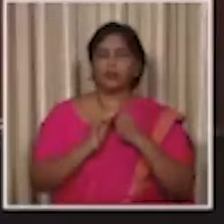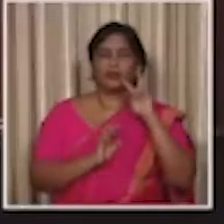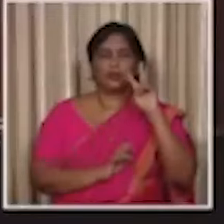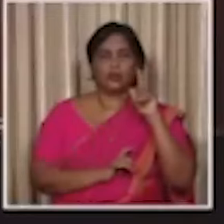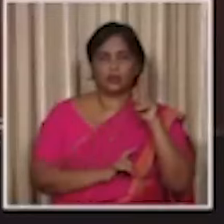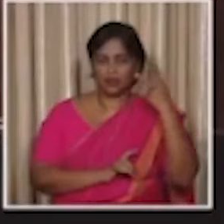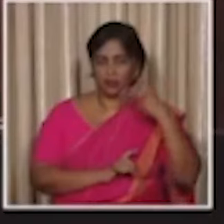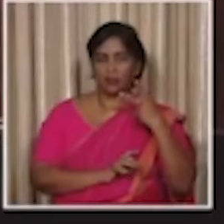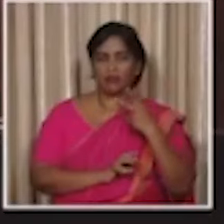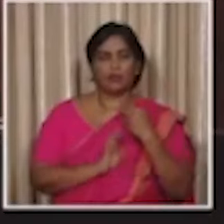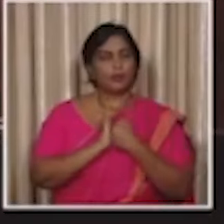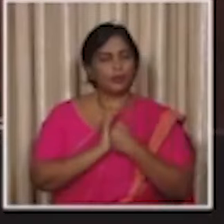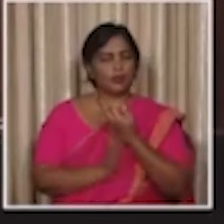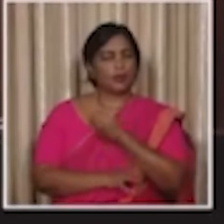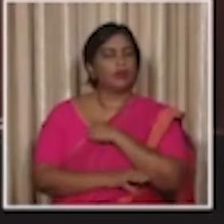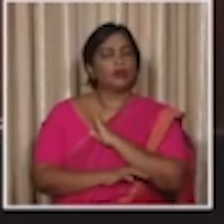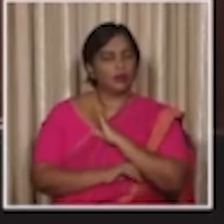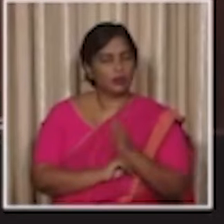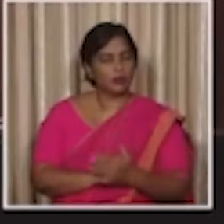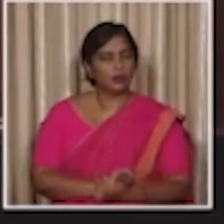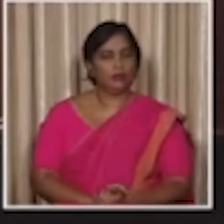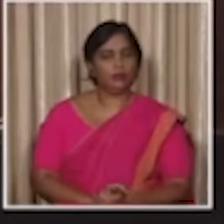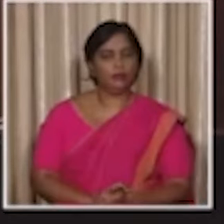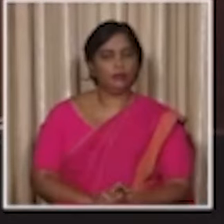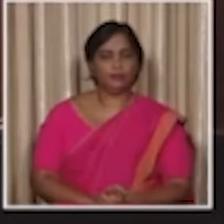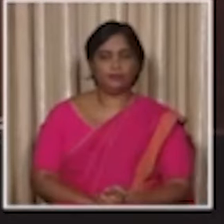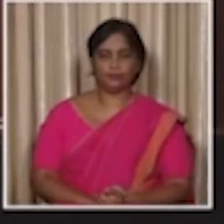तो देखो प्रश्न करु पूजा अतुरली रत्न